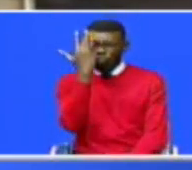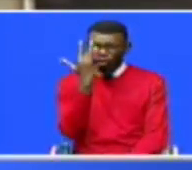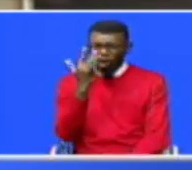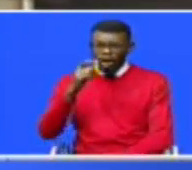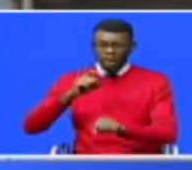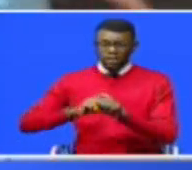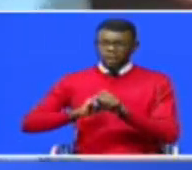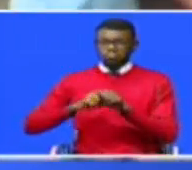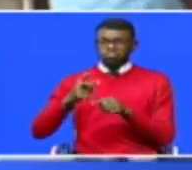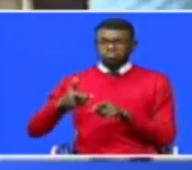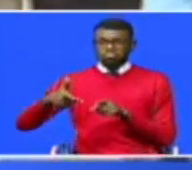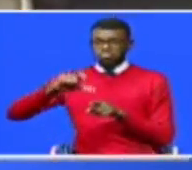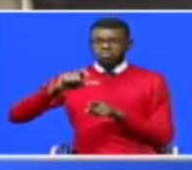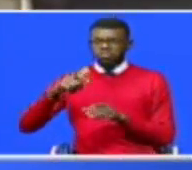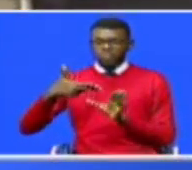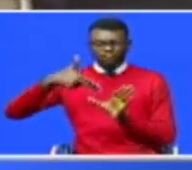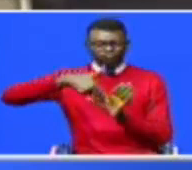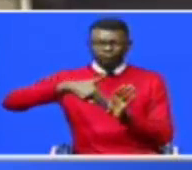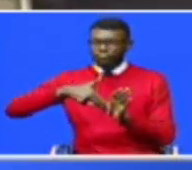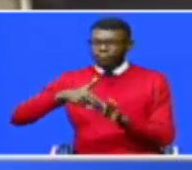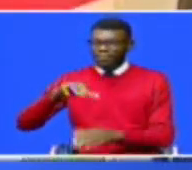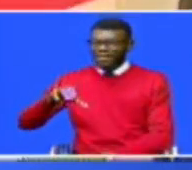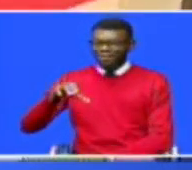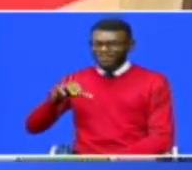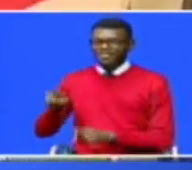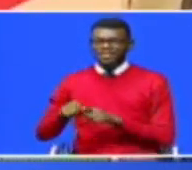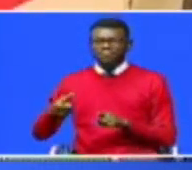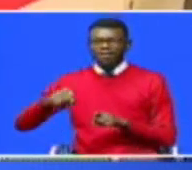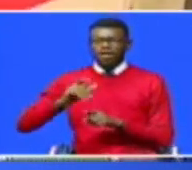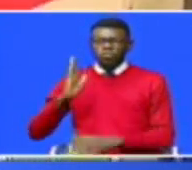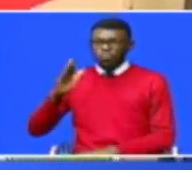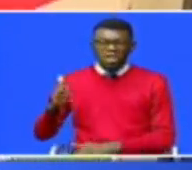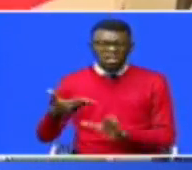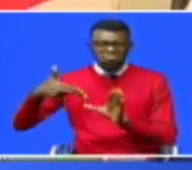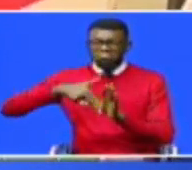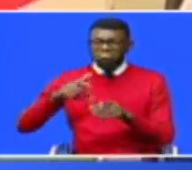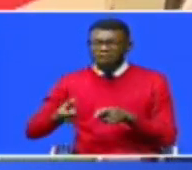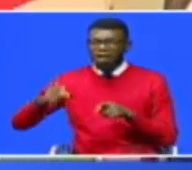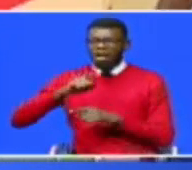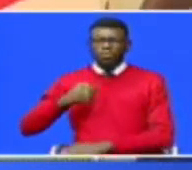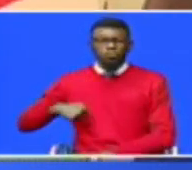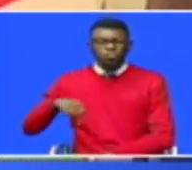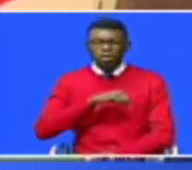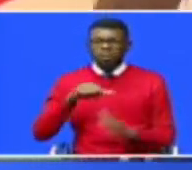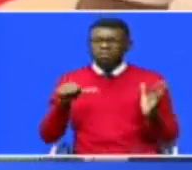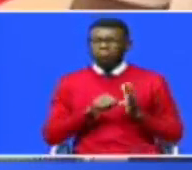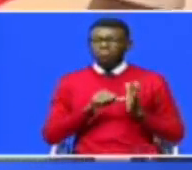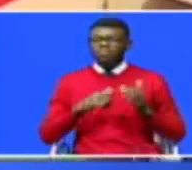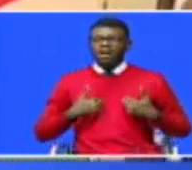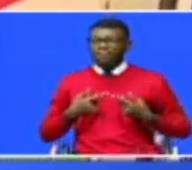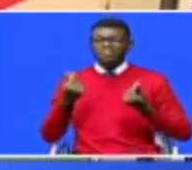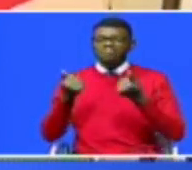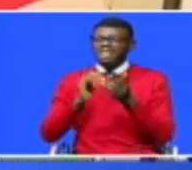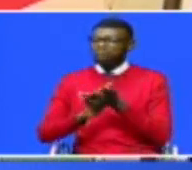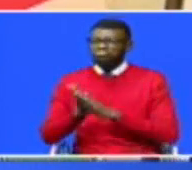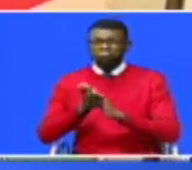serikali inapandisha mafuta lazima fare itapanda. Sasa wanaongeza mafuta na sisi iko na shida, hakuna pesa, tutapata wapi